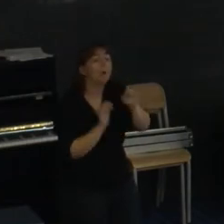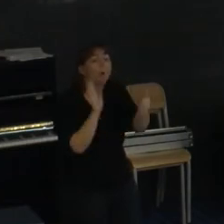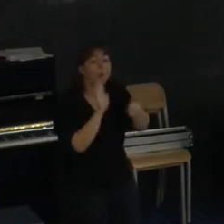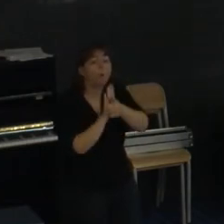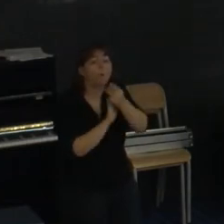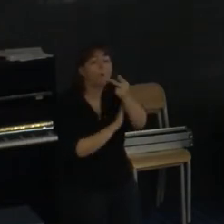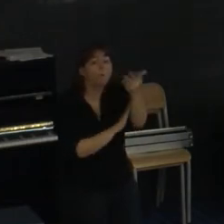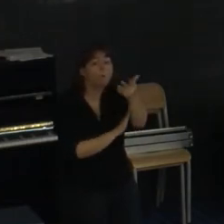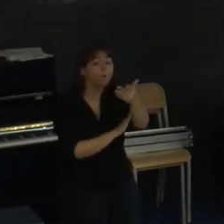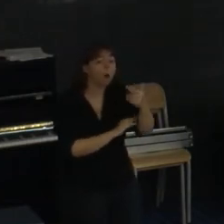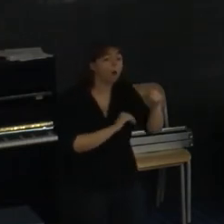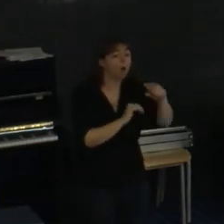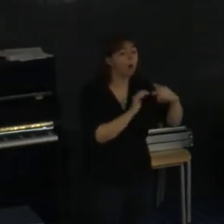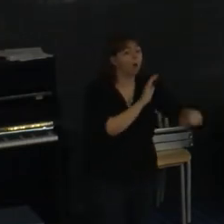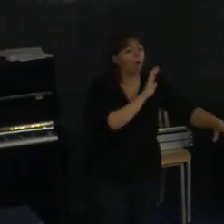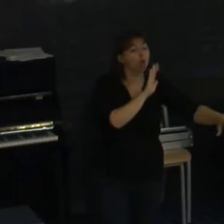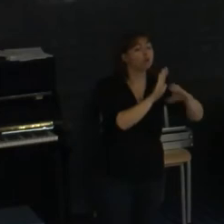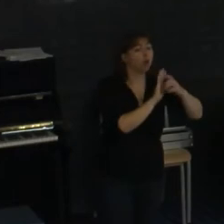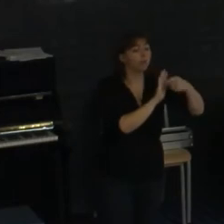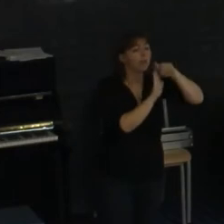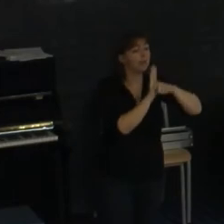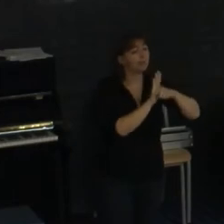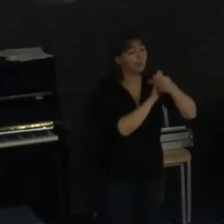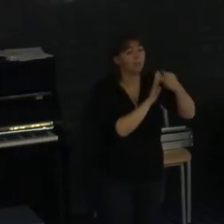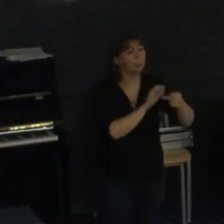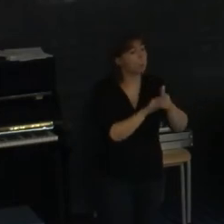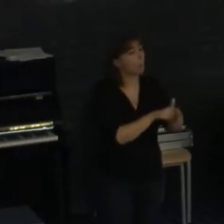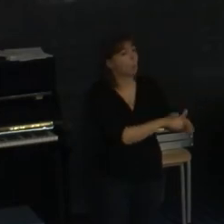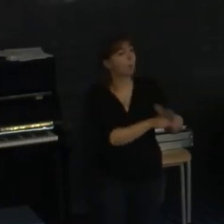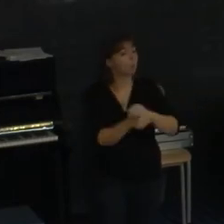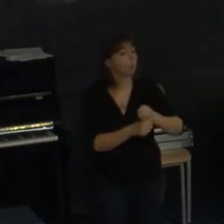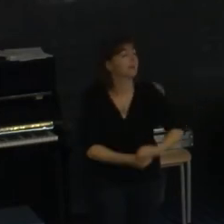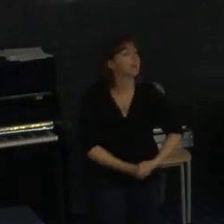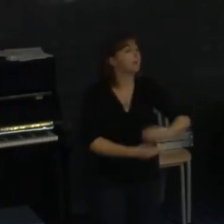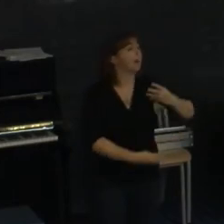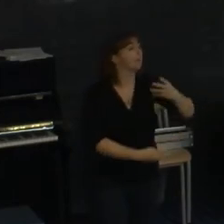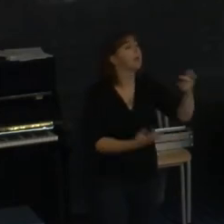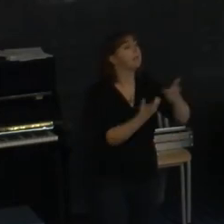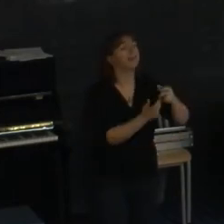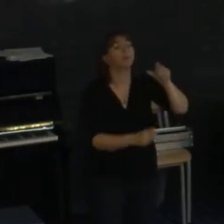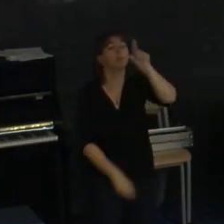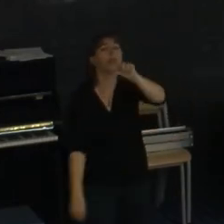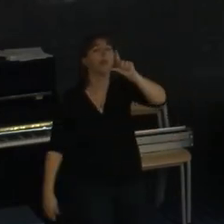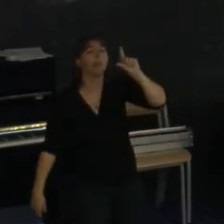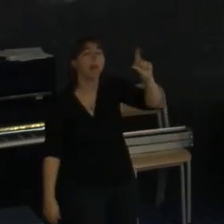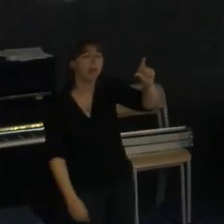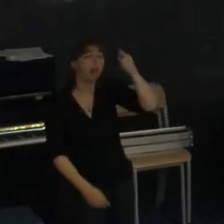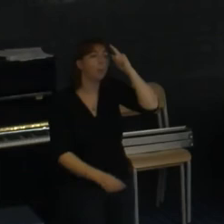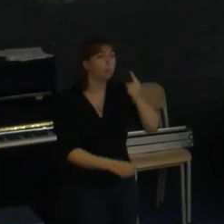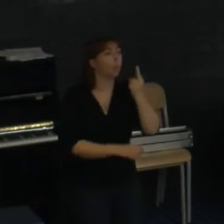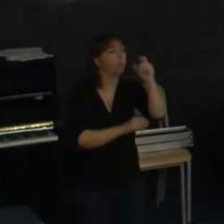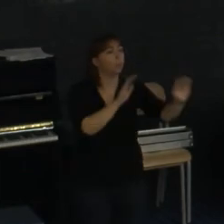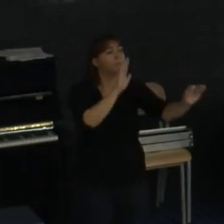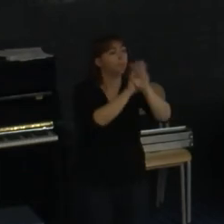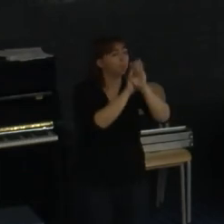le listing du code complet du scope dans lequel il se trouve. C'est-à-dire que si par exemple on avait fait un LL dans une fonction, il n'aurait affiché